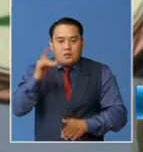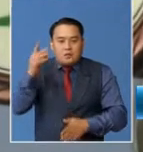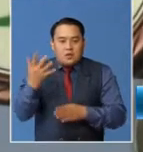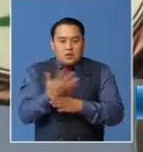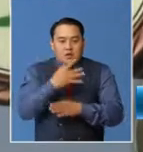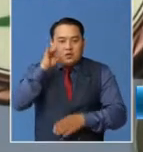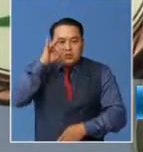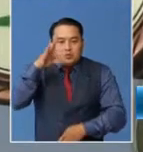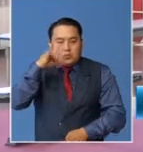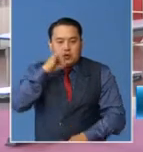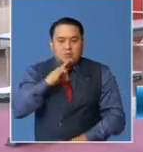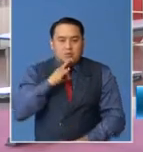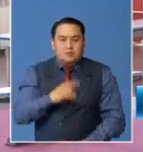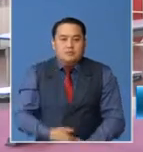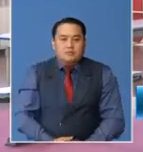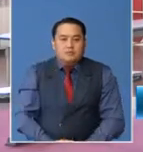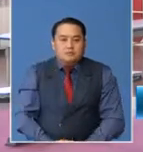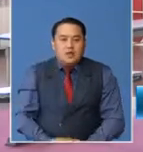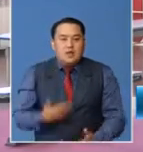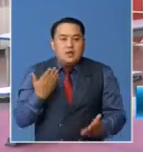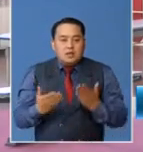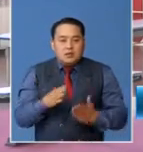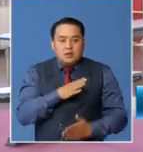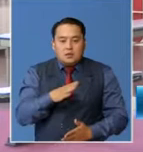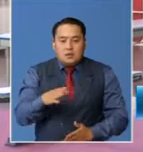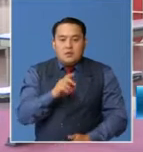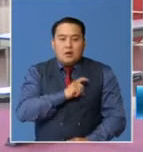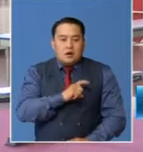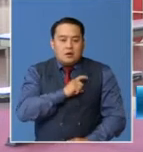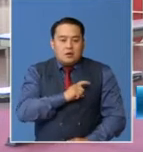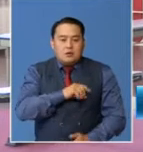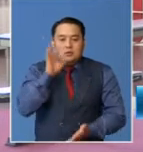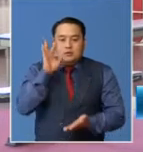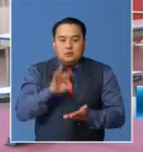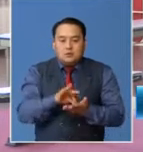5-кратной чемпионкой страны. Если бы не было ее характера, целеустремленности, я думаю,